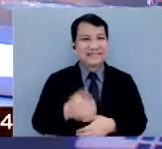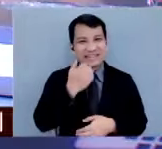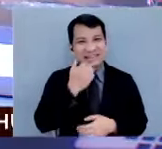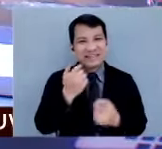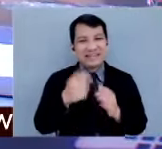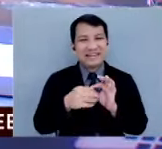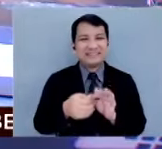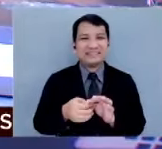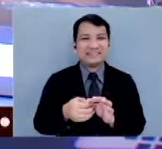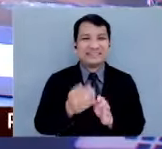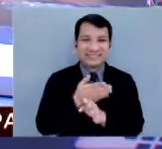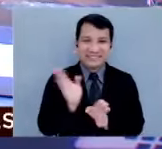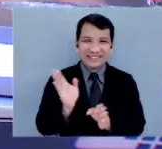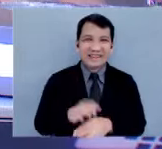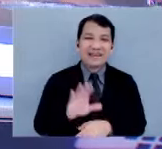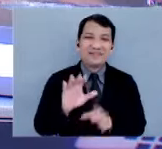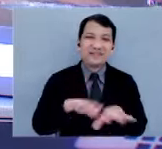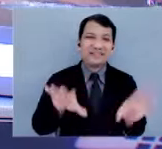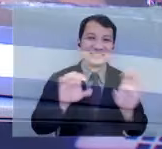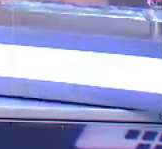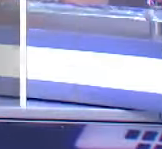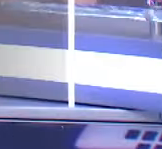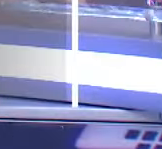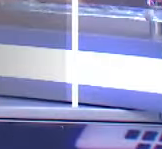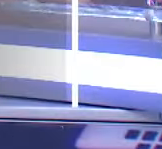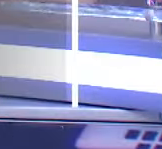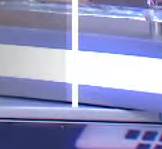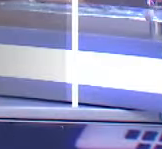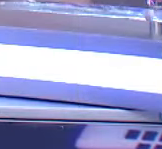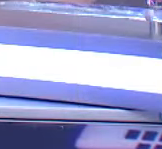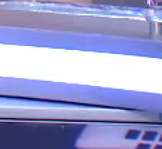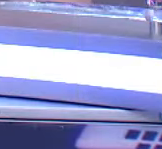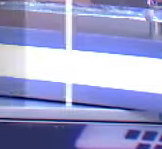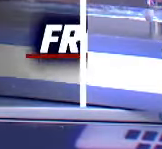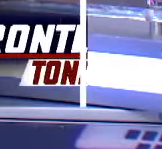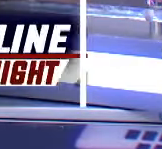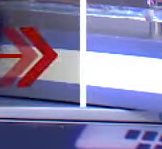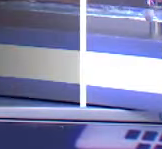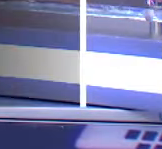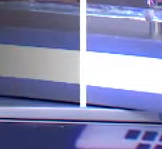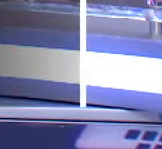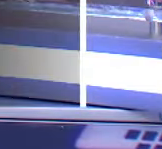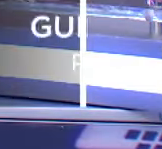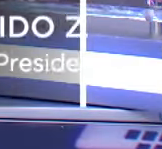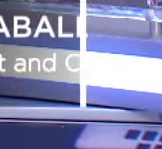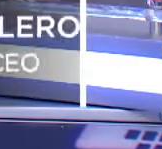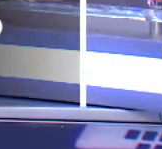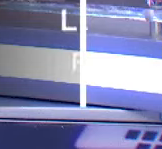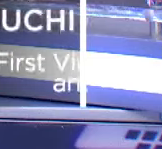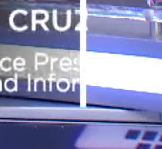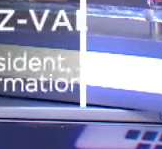Saan tayo? At yan pong 45 minutes pag-imay sa malagang headline. Balitan at diskusyon para sa paghubog ng